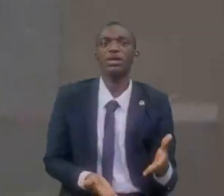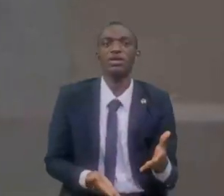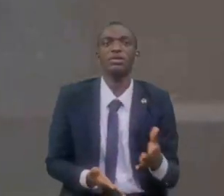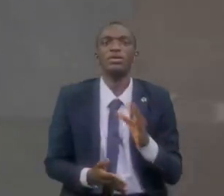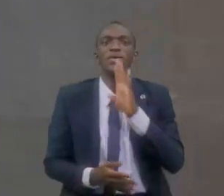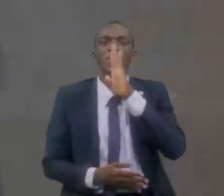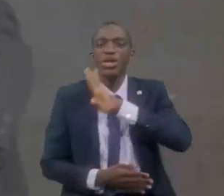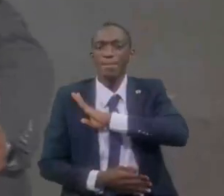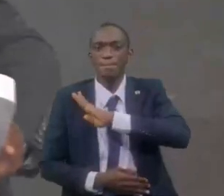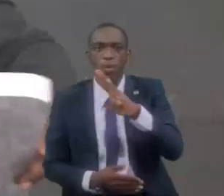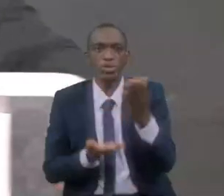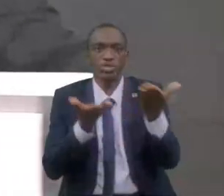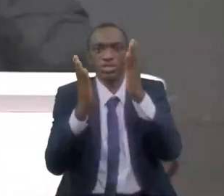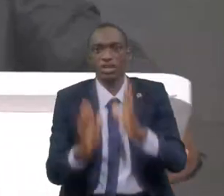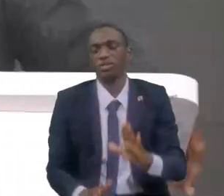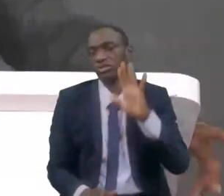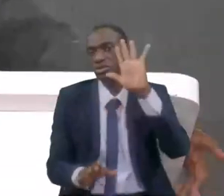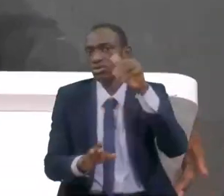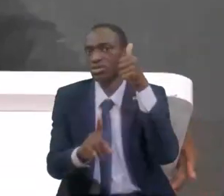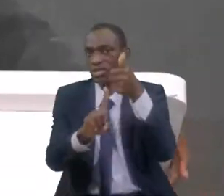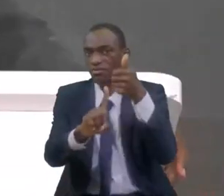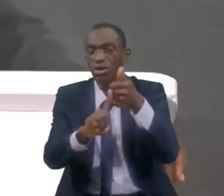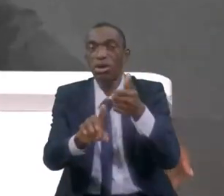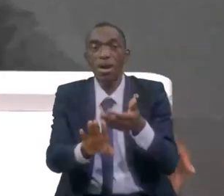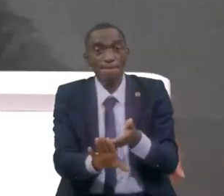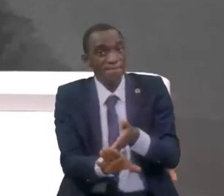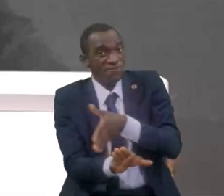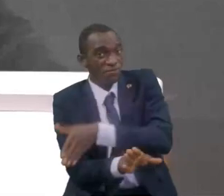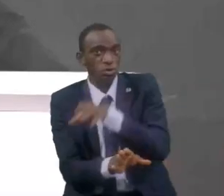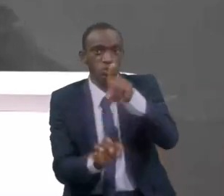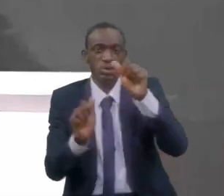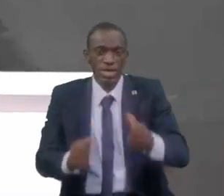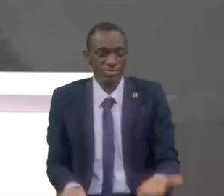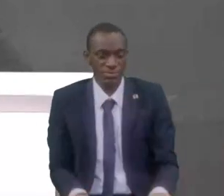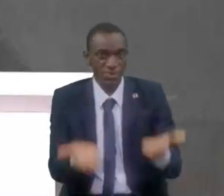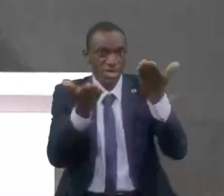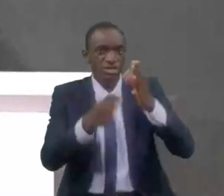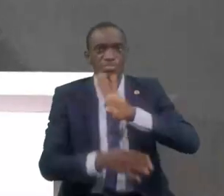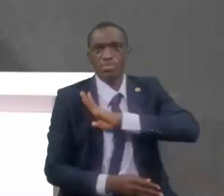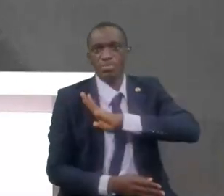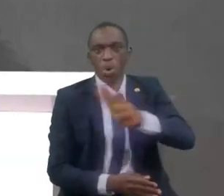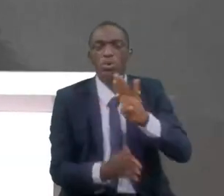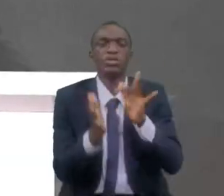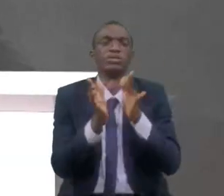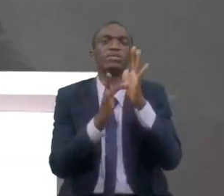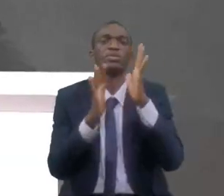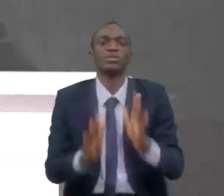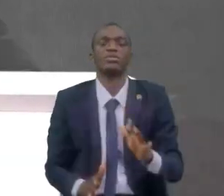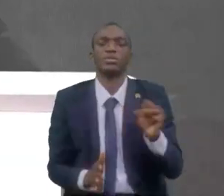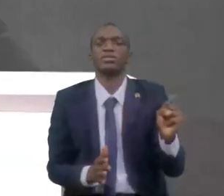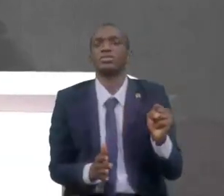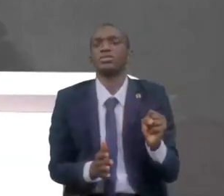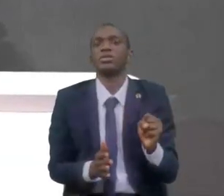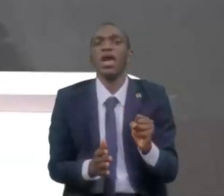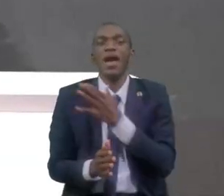sois un serviteur audacieux avant de pouvoir susciter des saints audacieux